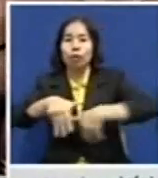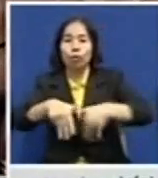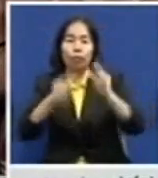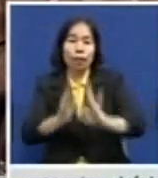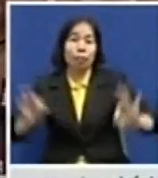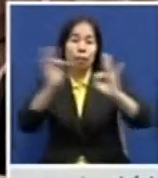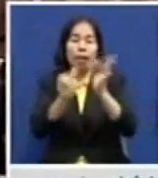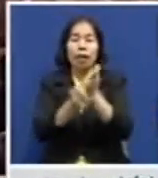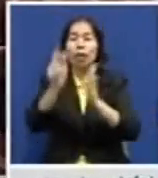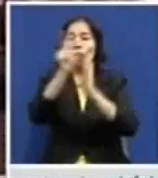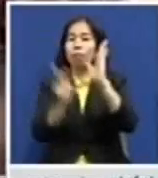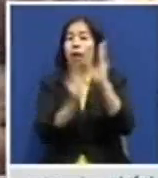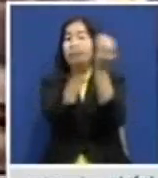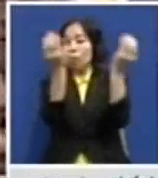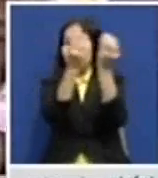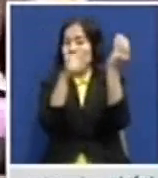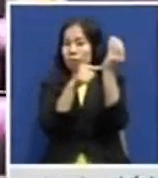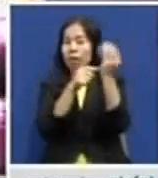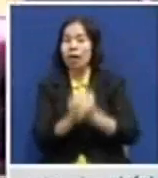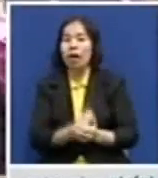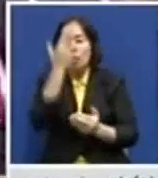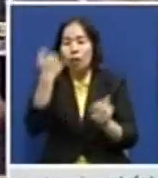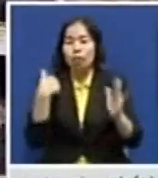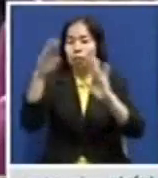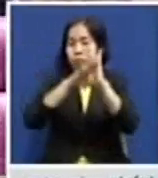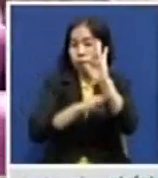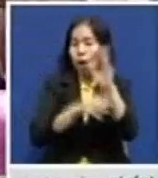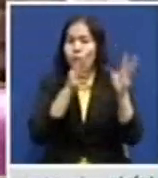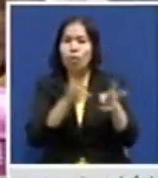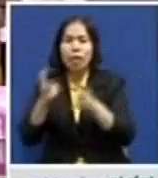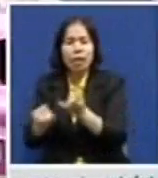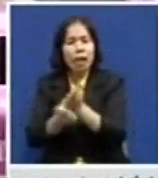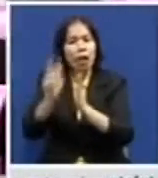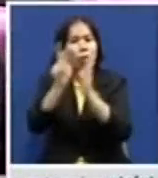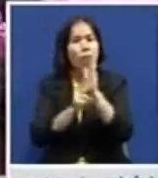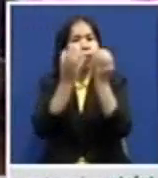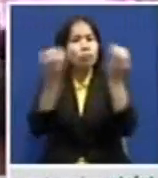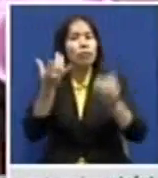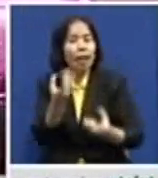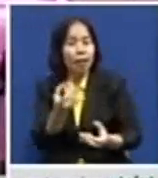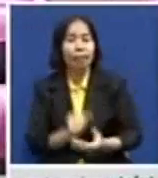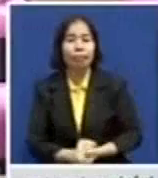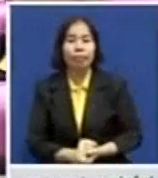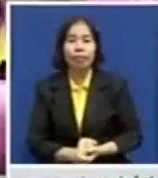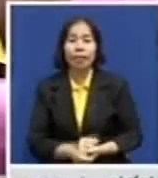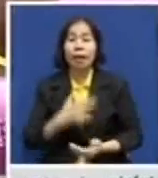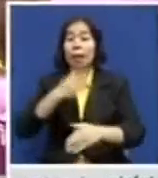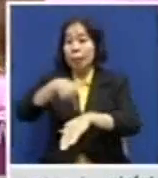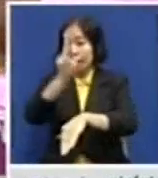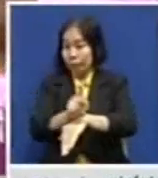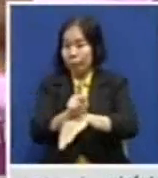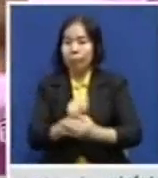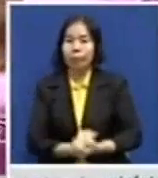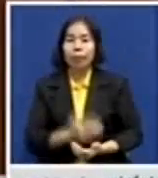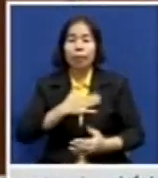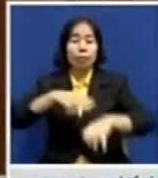ไขรัฐธรรมนูญโดยเฉพาะในเรื่องในส่วนที่ว่าด้วยหลักเกณฑ์และวิธีการแก้ไขเพิ่มเติมรัฐธรรมนูญนะครับท่านประธานสภาที่เคารพการบ